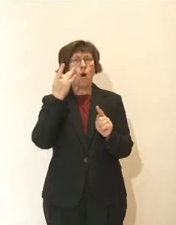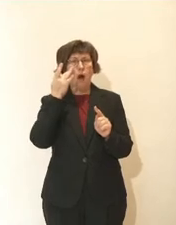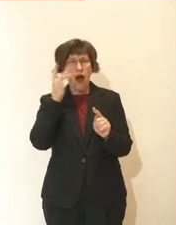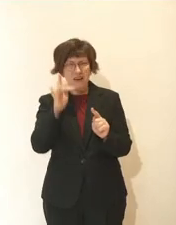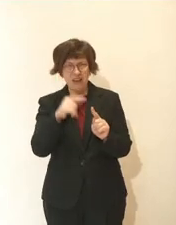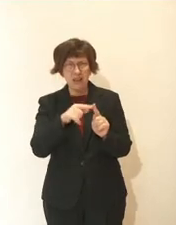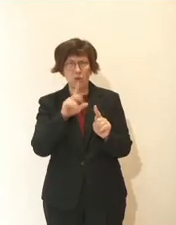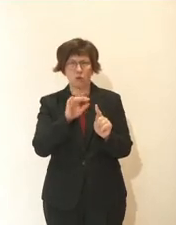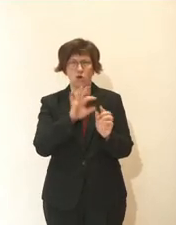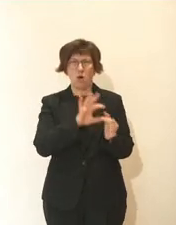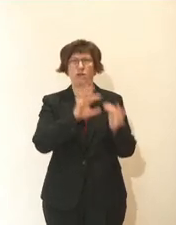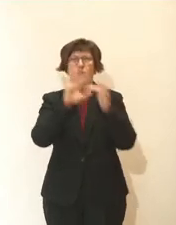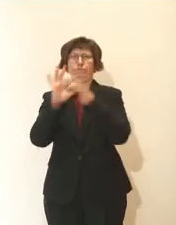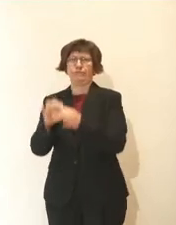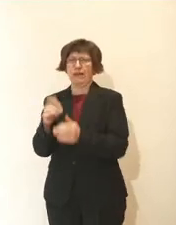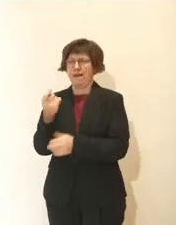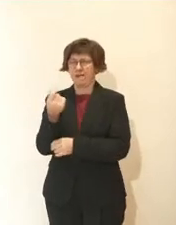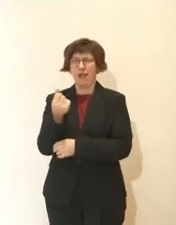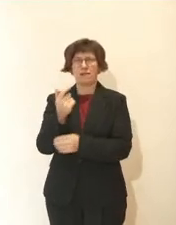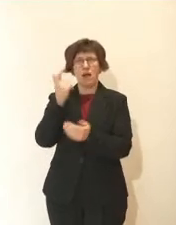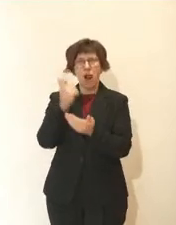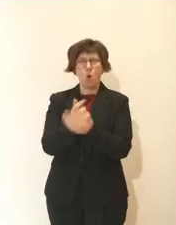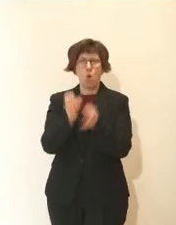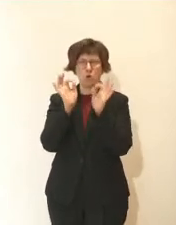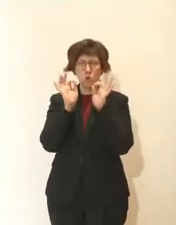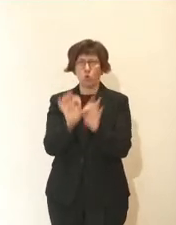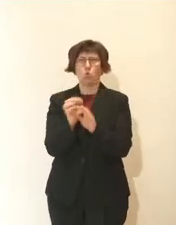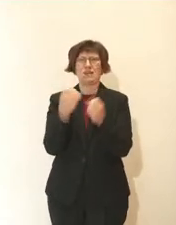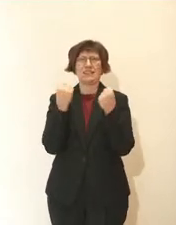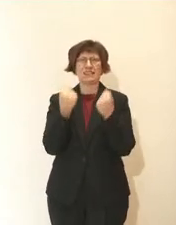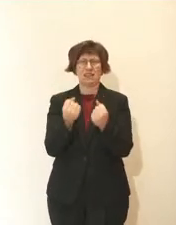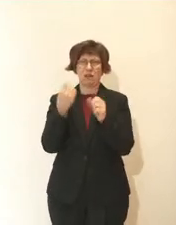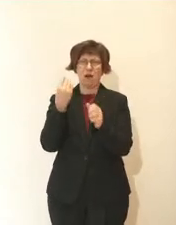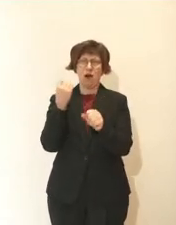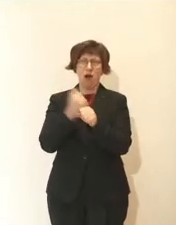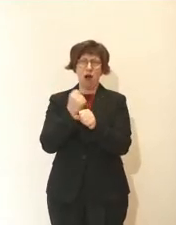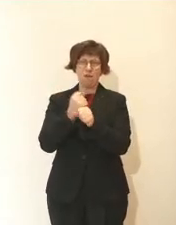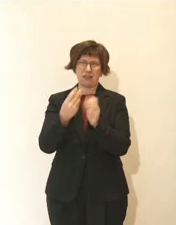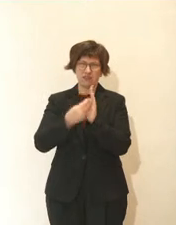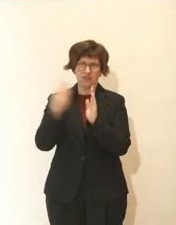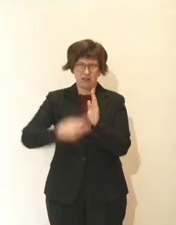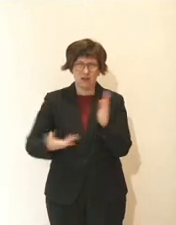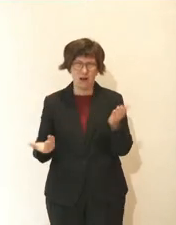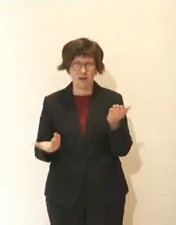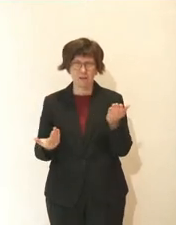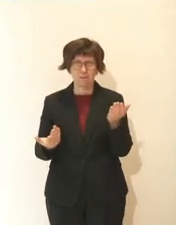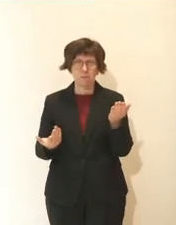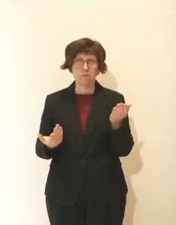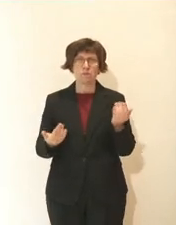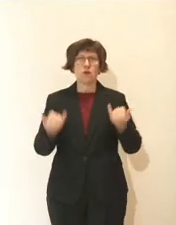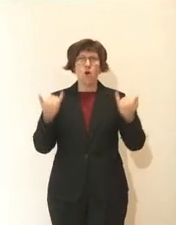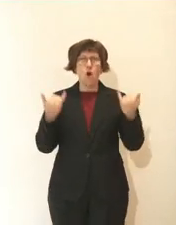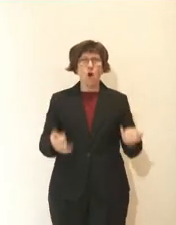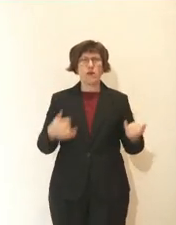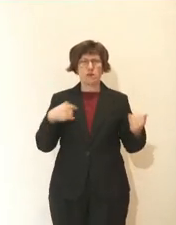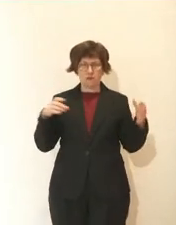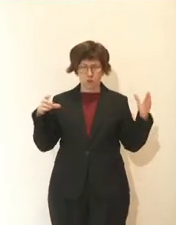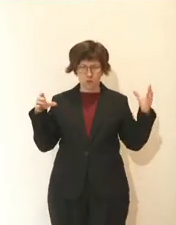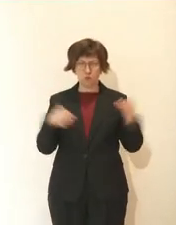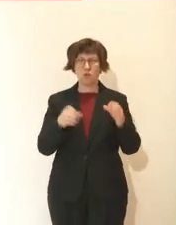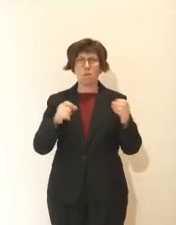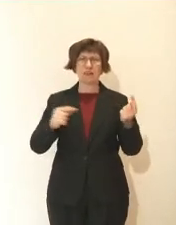niederschlagen in geld in guten löhnen und sicheren arbeitsverträgen ich kann heute zusammen mit euch